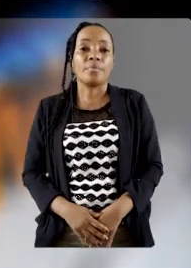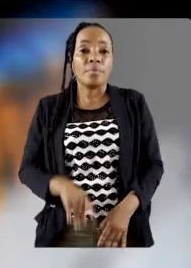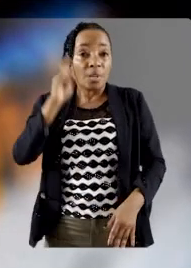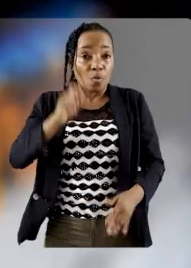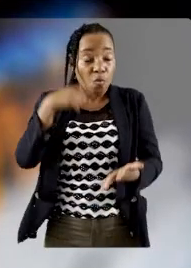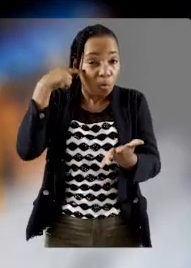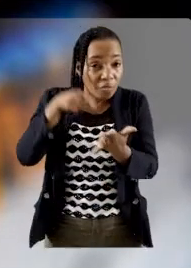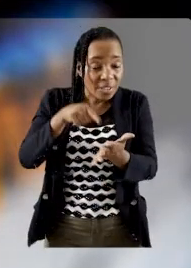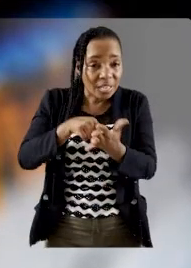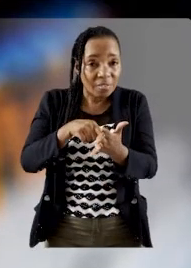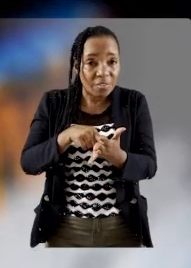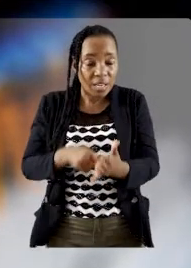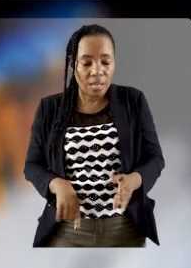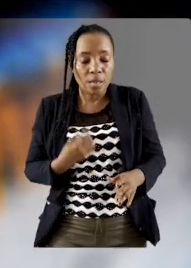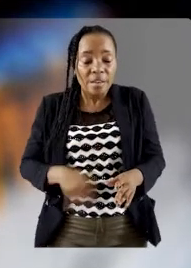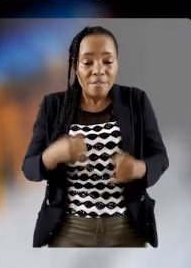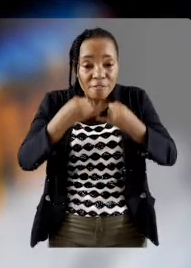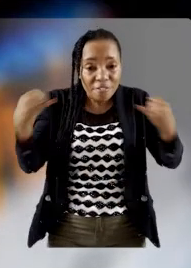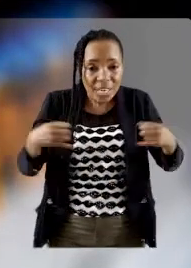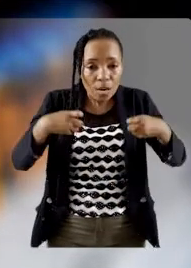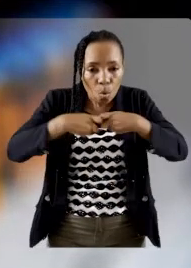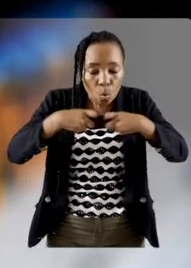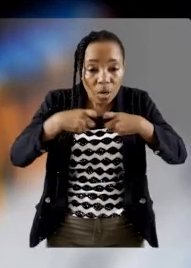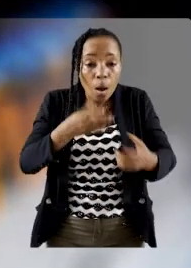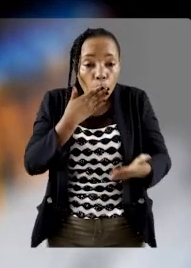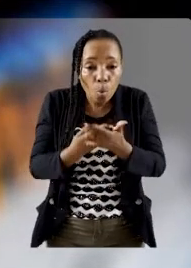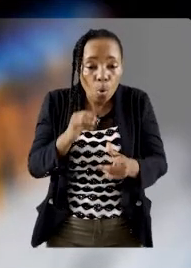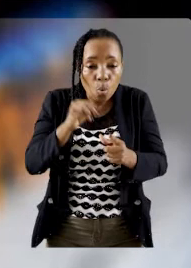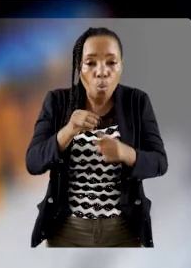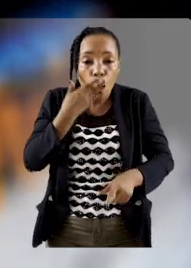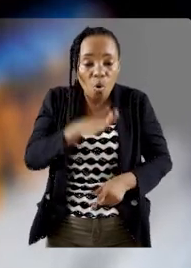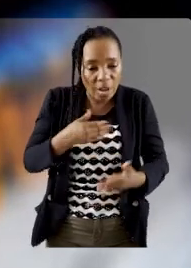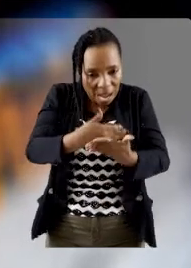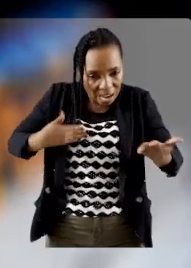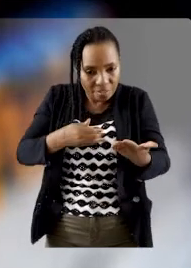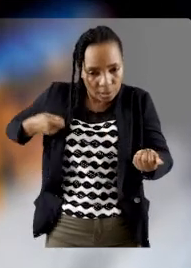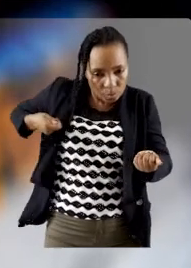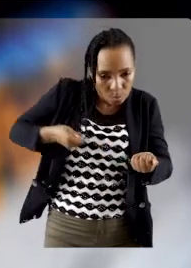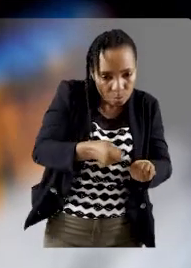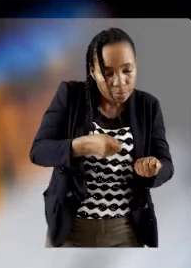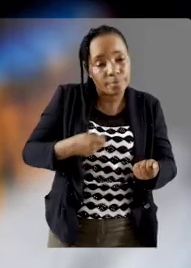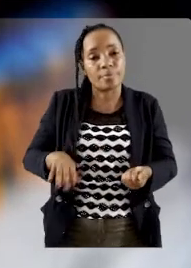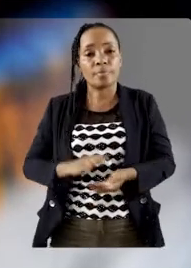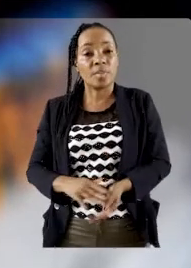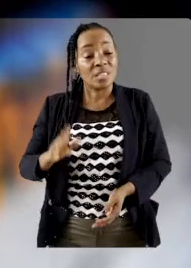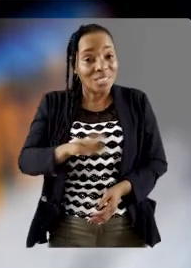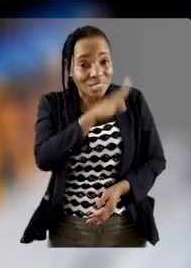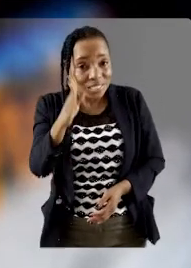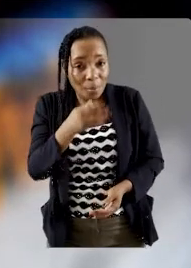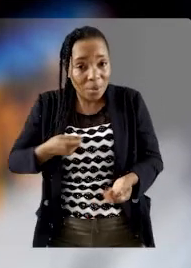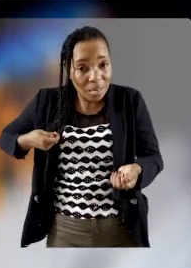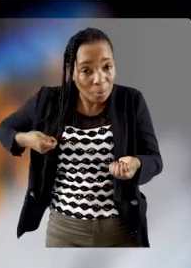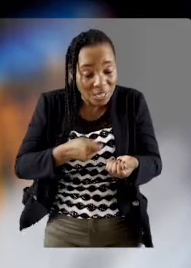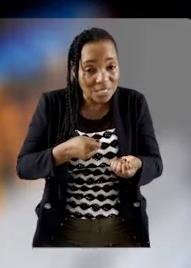Vérifier l'état des fils électriques de l'appareil avant de le brancher. Ne jamais brancher un appareil